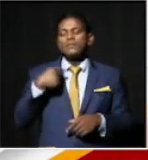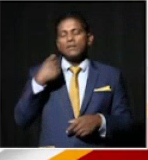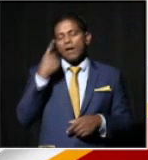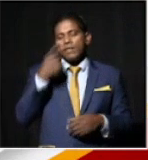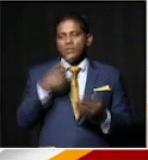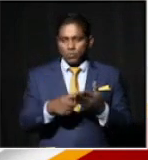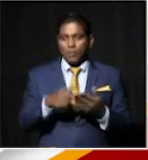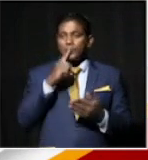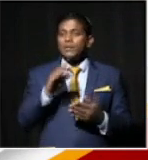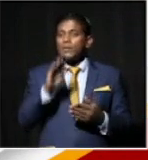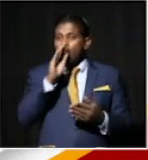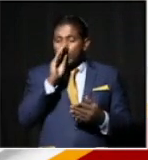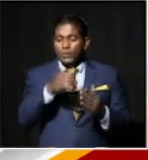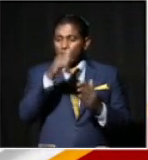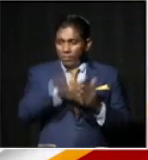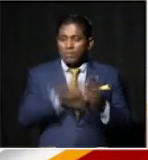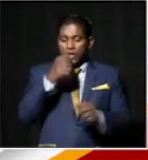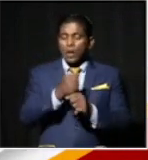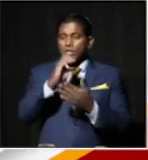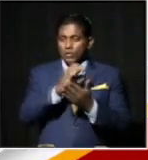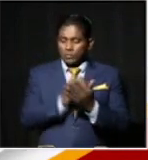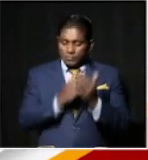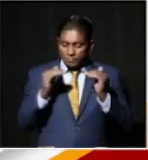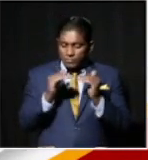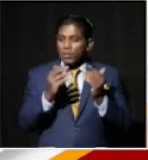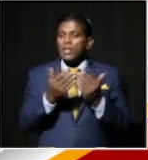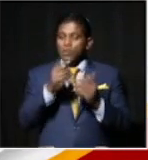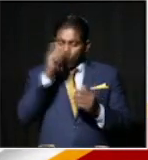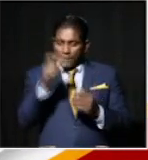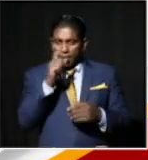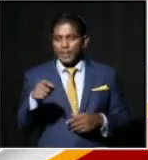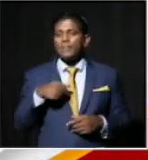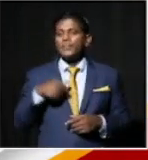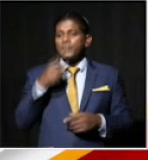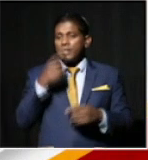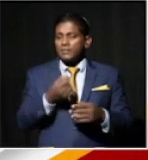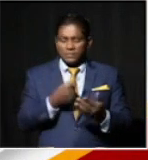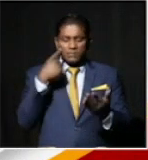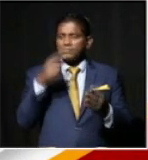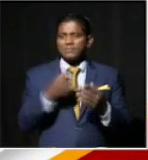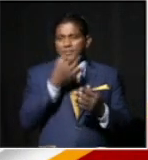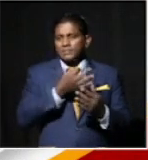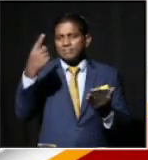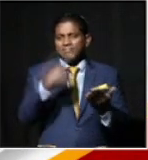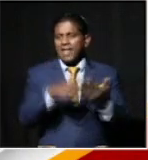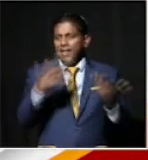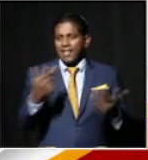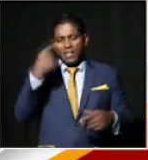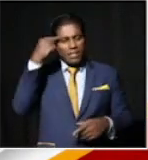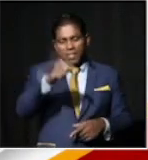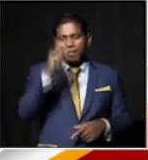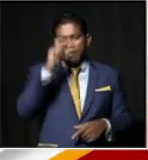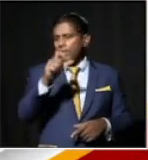අදාළ කෙටුම්පත ආණ්ඩුක්‍රම ව්‍යවස්ථාවට අනුකූල දැයි සොයා බලන ලෙස පෙත්සමෙන් ඉල්ලා නොමැති බැවින් ඒ ගැන අවධානය යොමු නොකළ